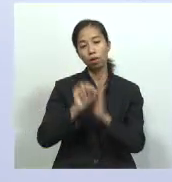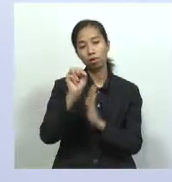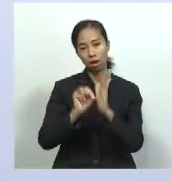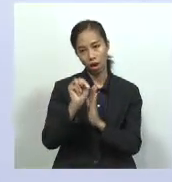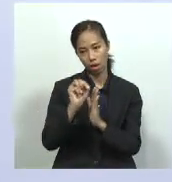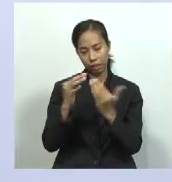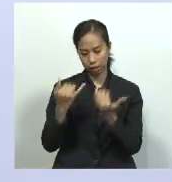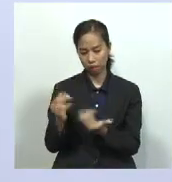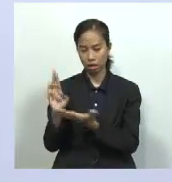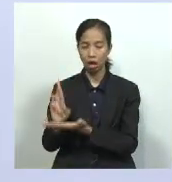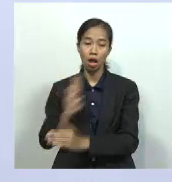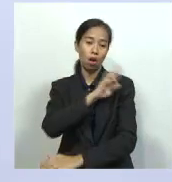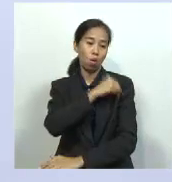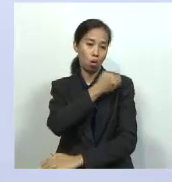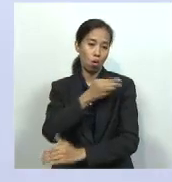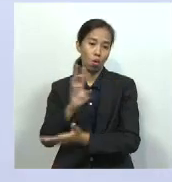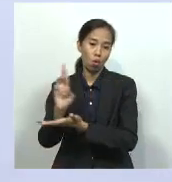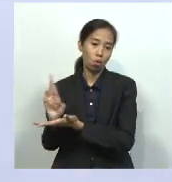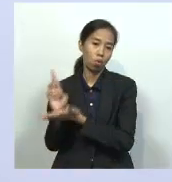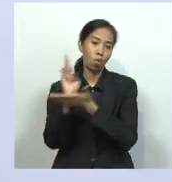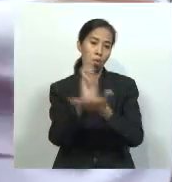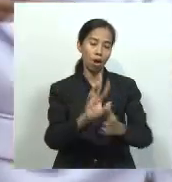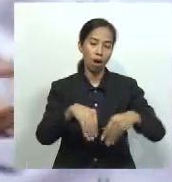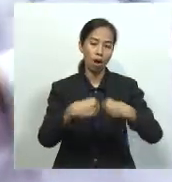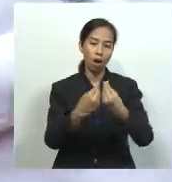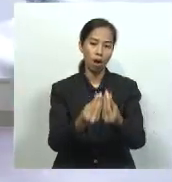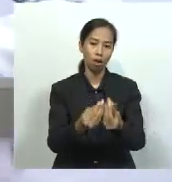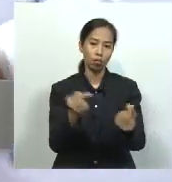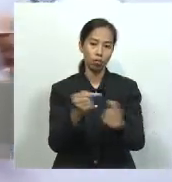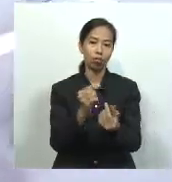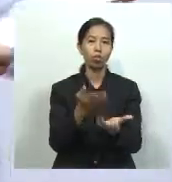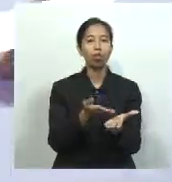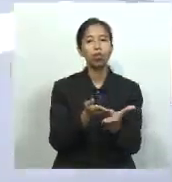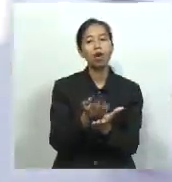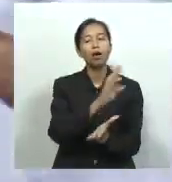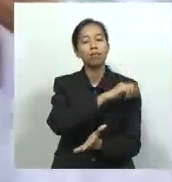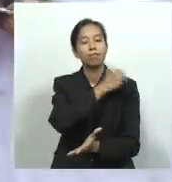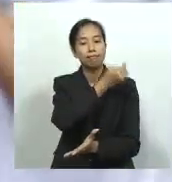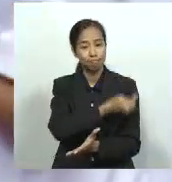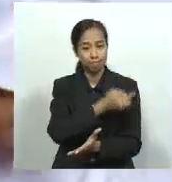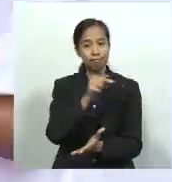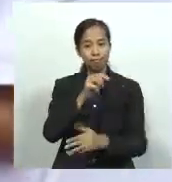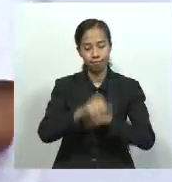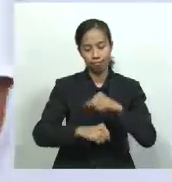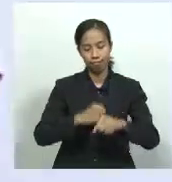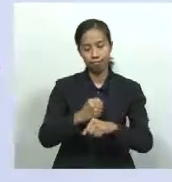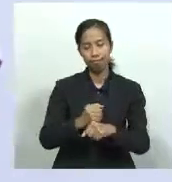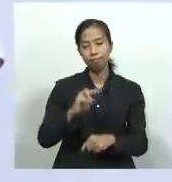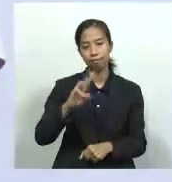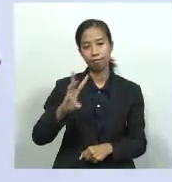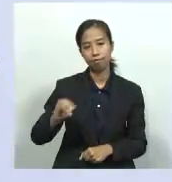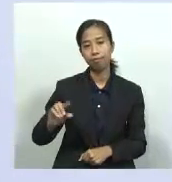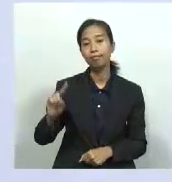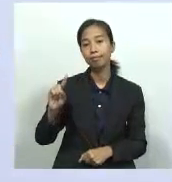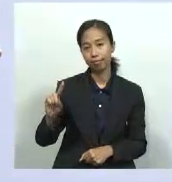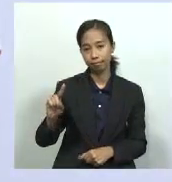ผู้ที่ได้รับรางวัลแพทย์ดีเด่นในชนบทของคณะแพทยศาสตร์ศิริราชพยาบาลประจำปี2561